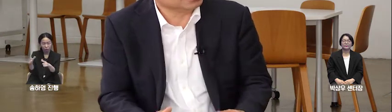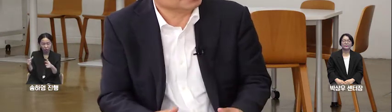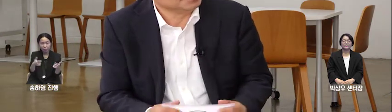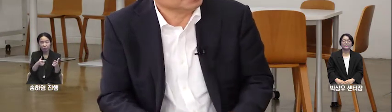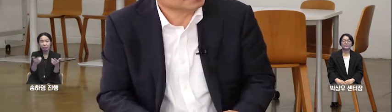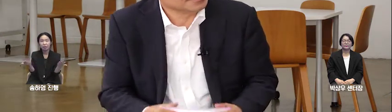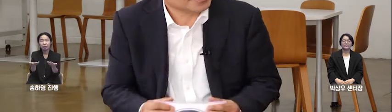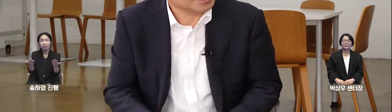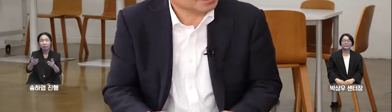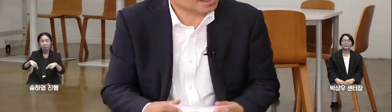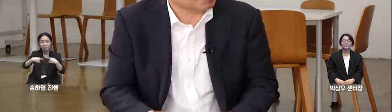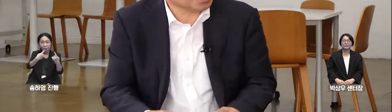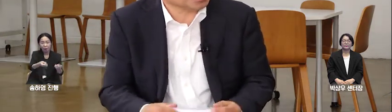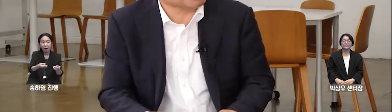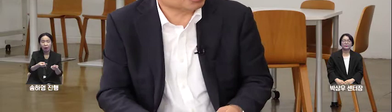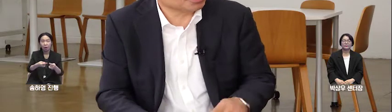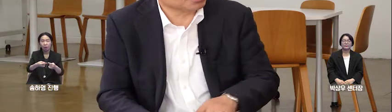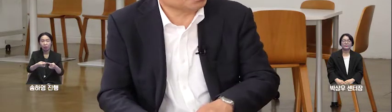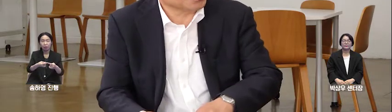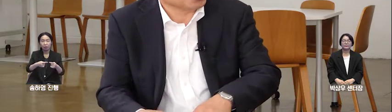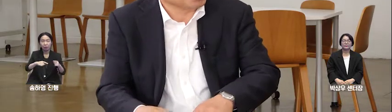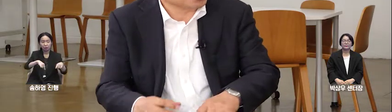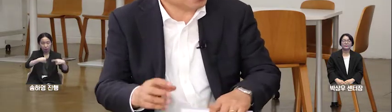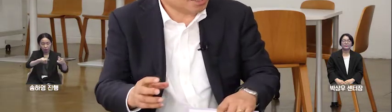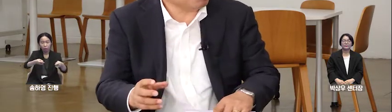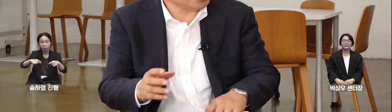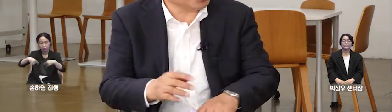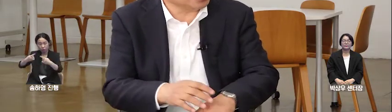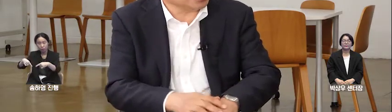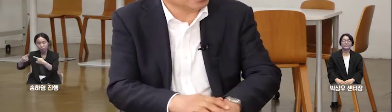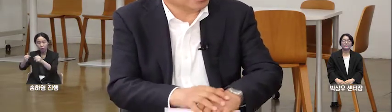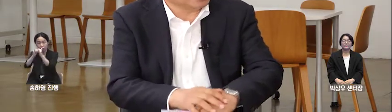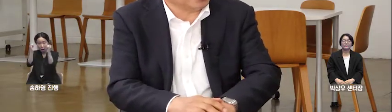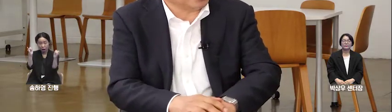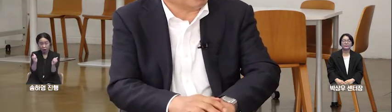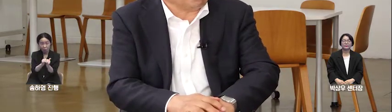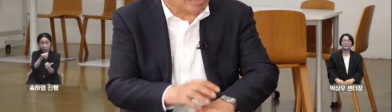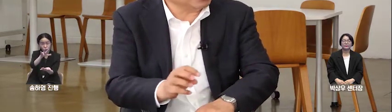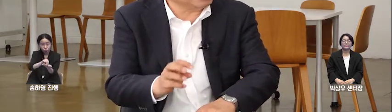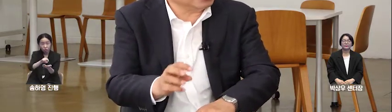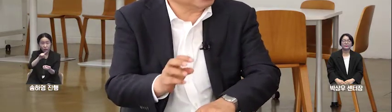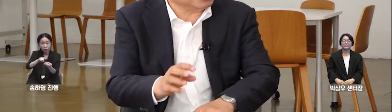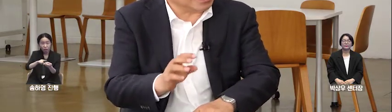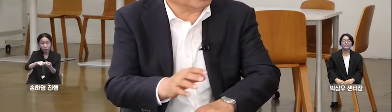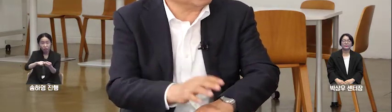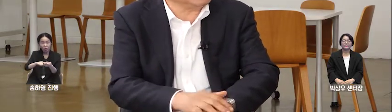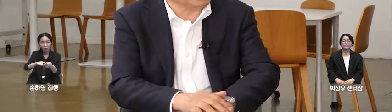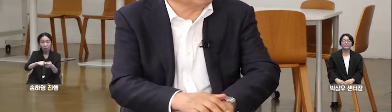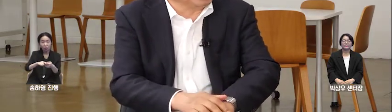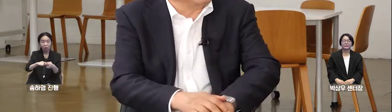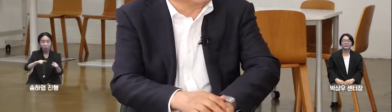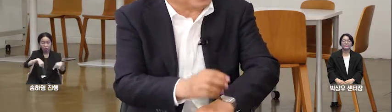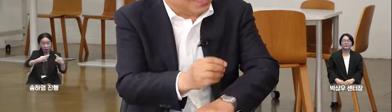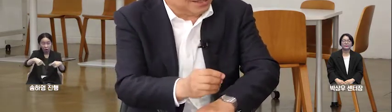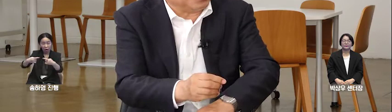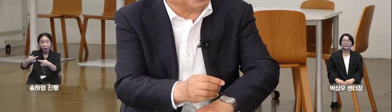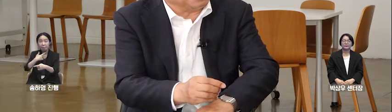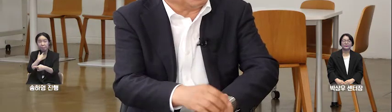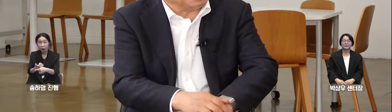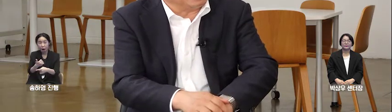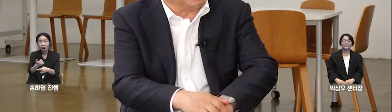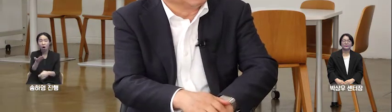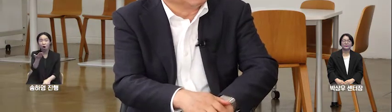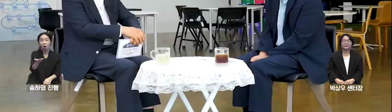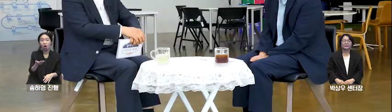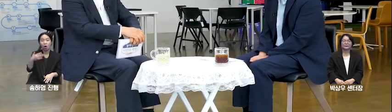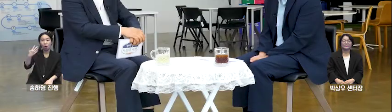정말 약방의 감수처럼 사회 문제에는 발을 안 들이 데가 없네. 다 하셨네.